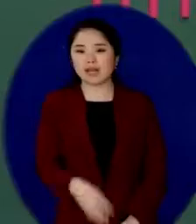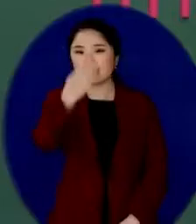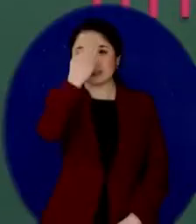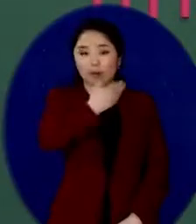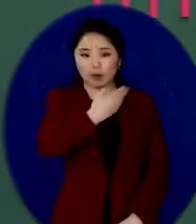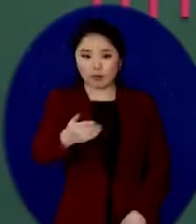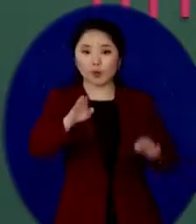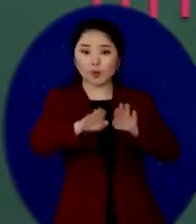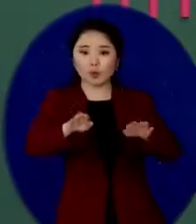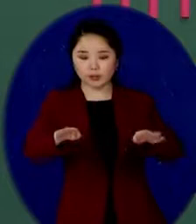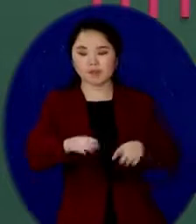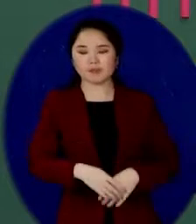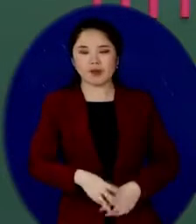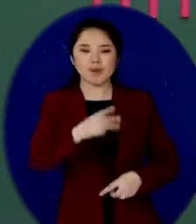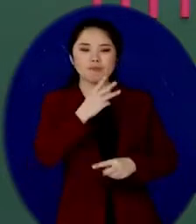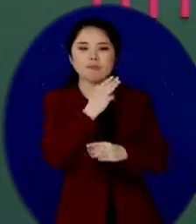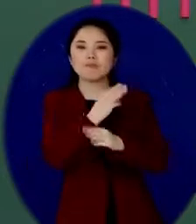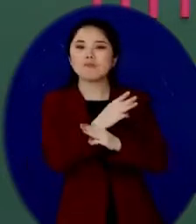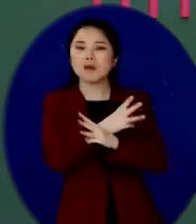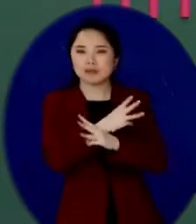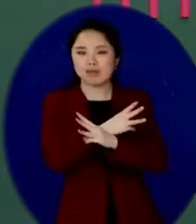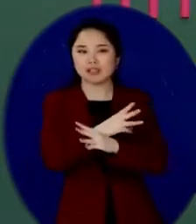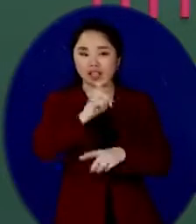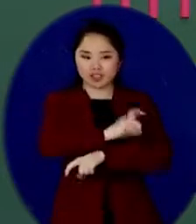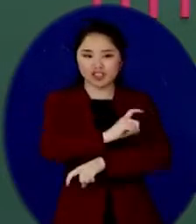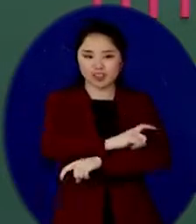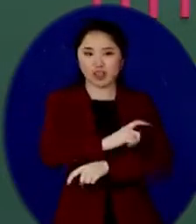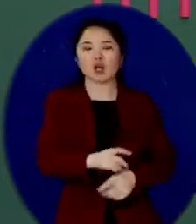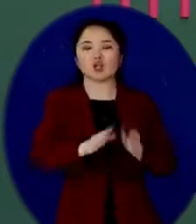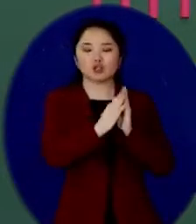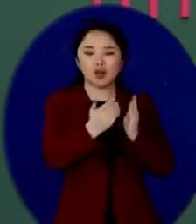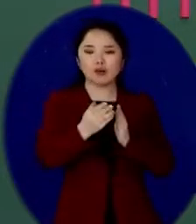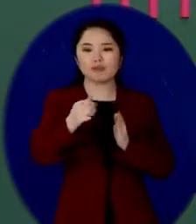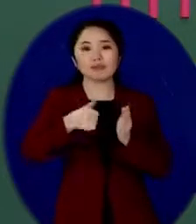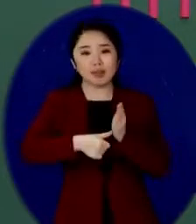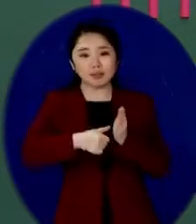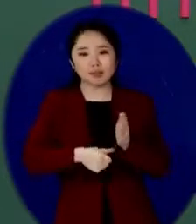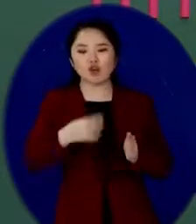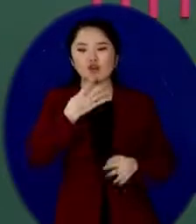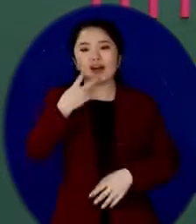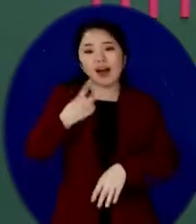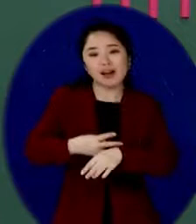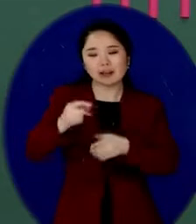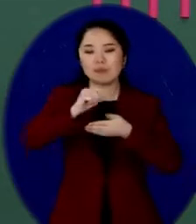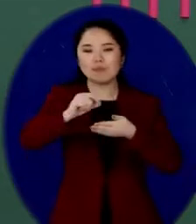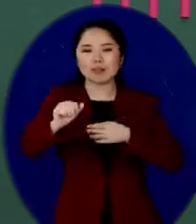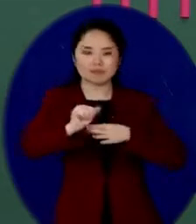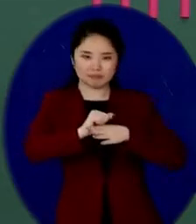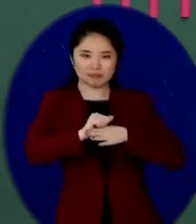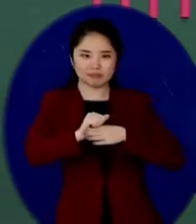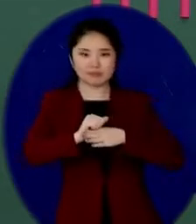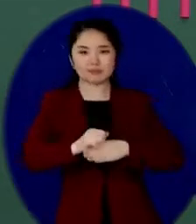Сайн байцгаана уу хүүхдүүд ээ? Математикийнхаа хичээлийн ном, дэвтэр, үзэг, өнгийн харандаануудаа